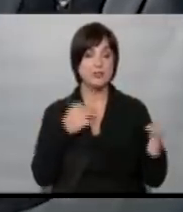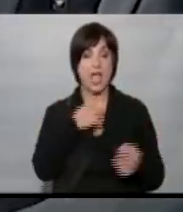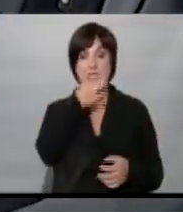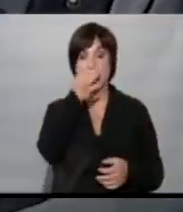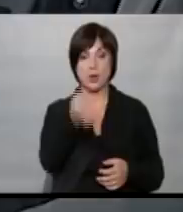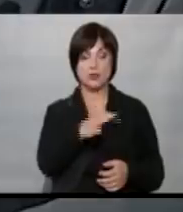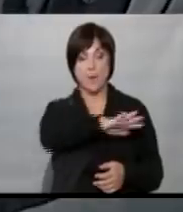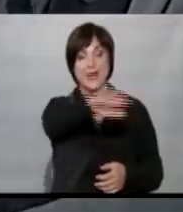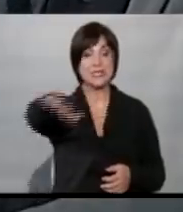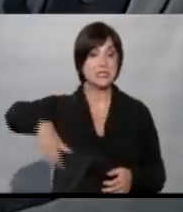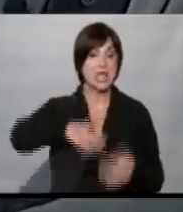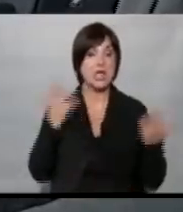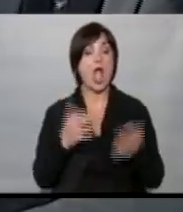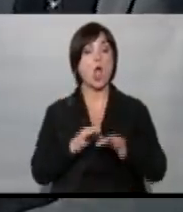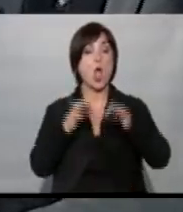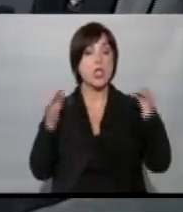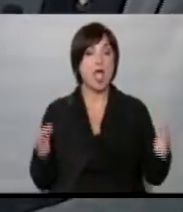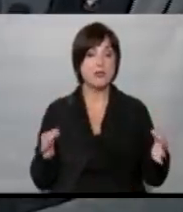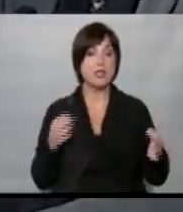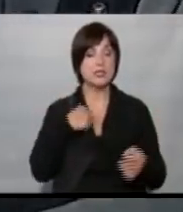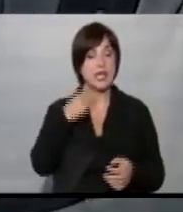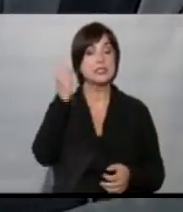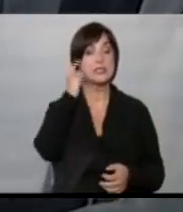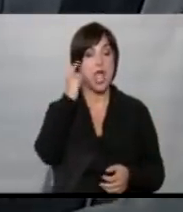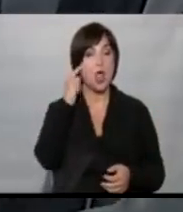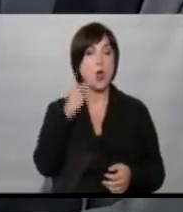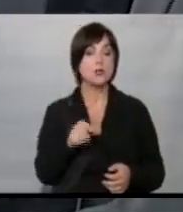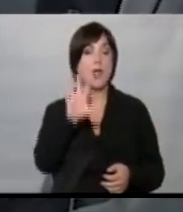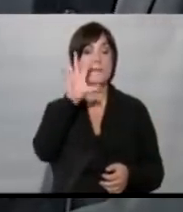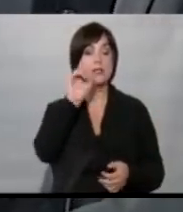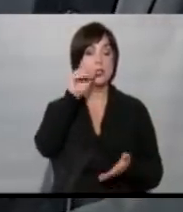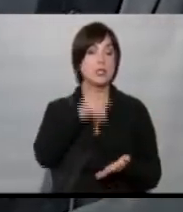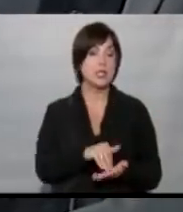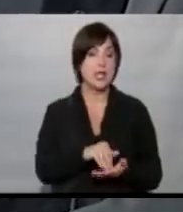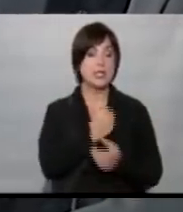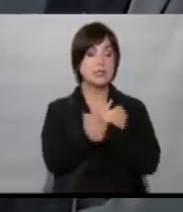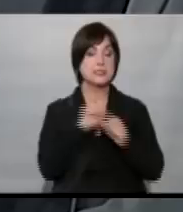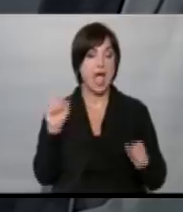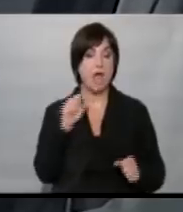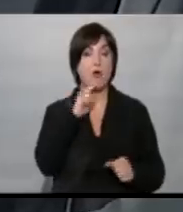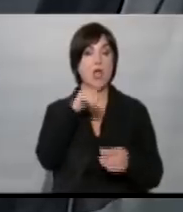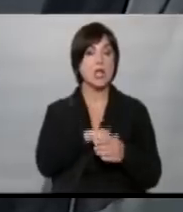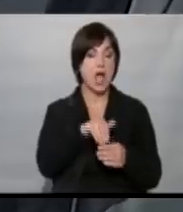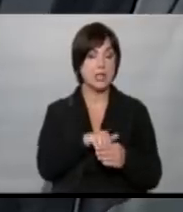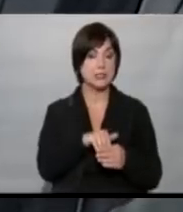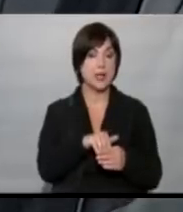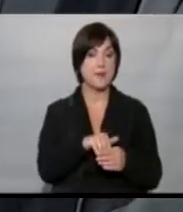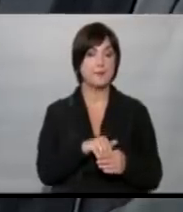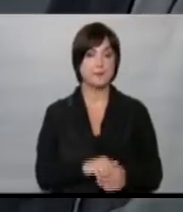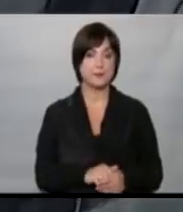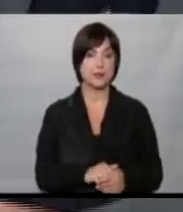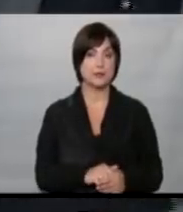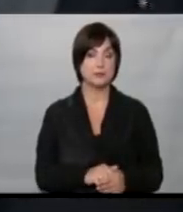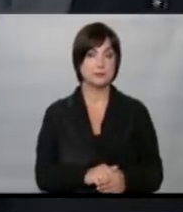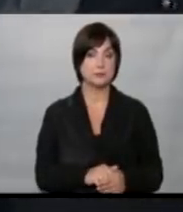прашувам сега пред сите, како јавноста ќе знае од овие 500.000 за кои гласаја за